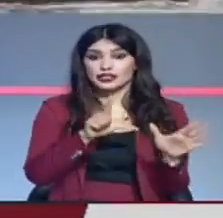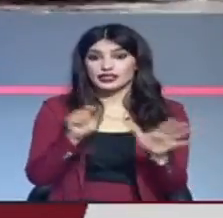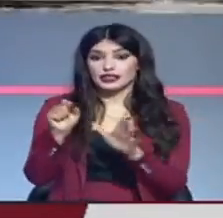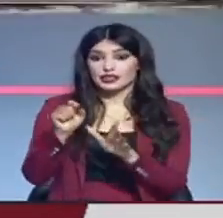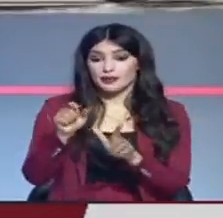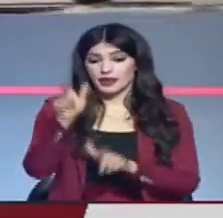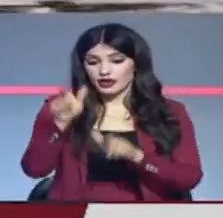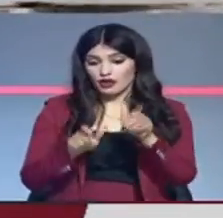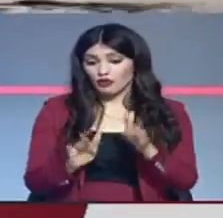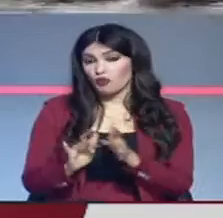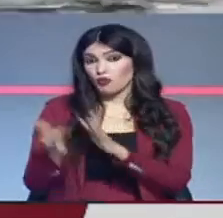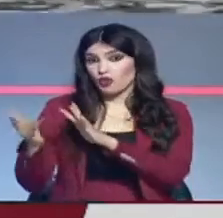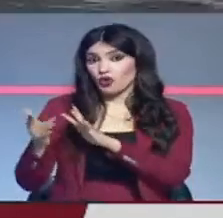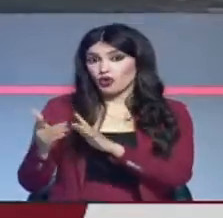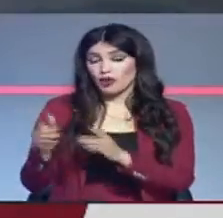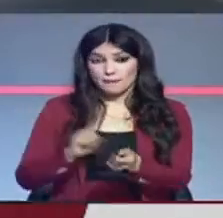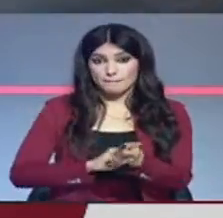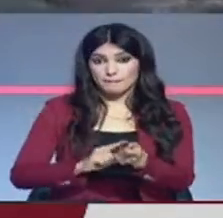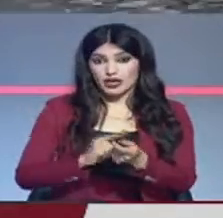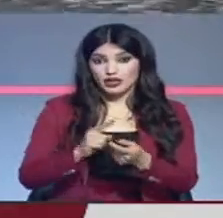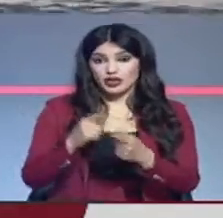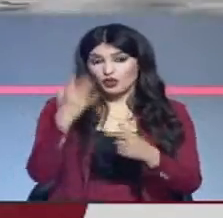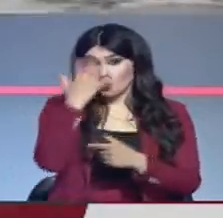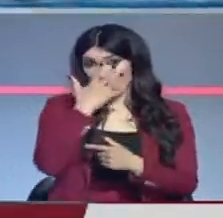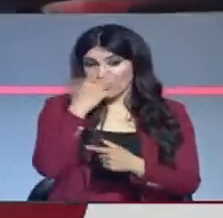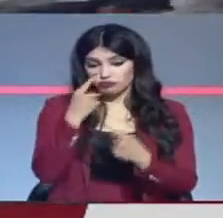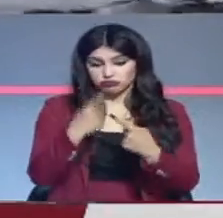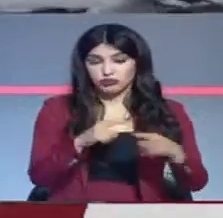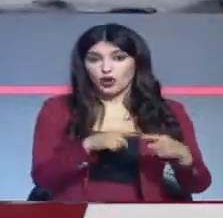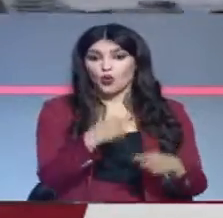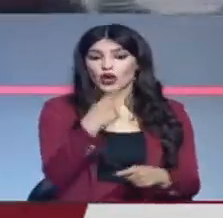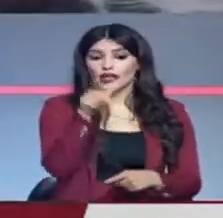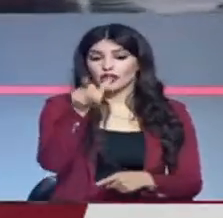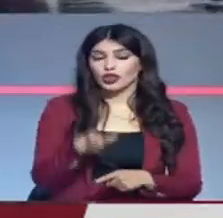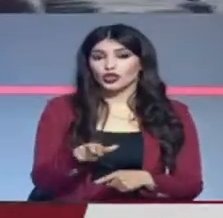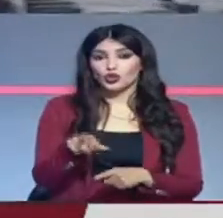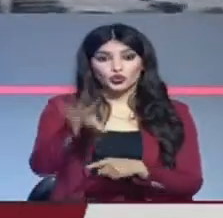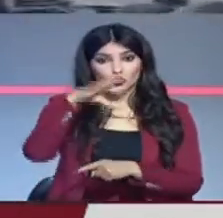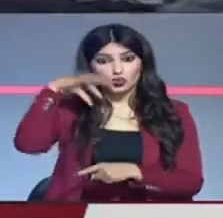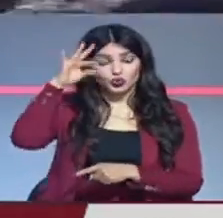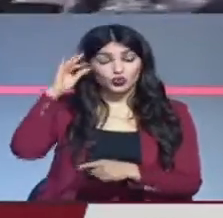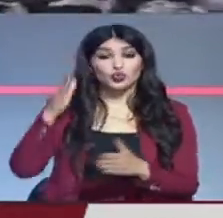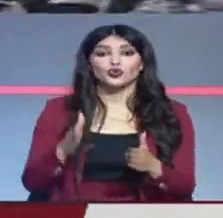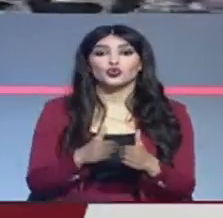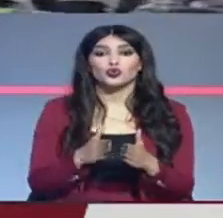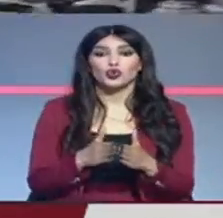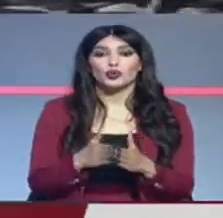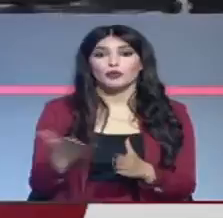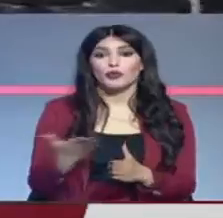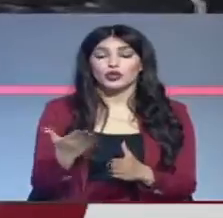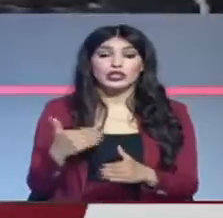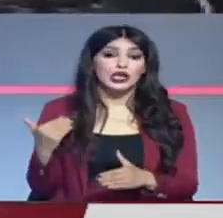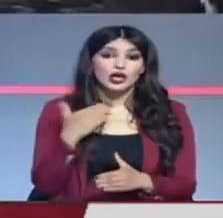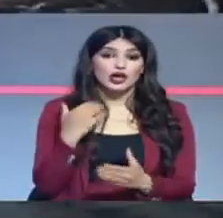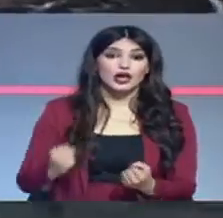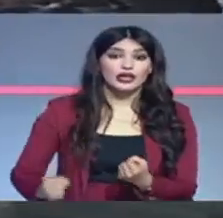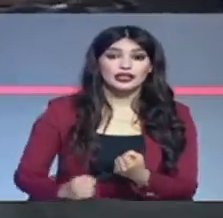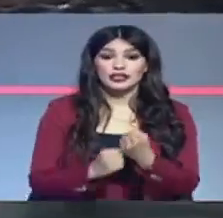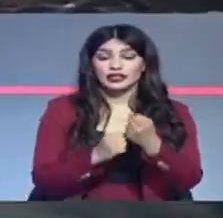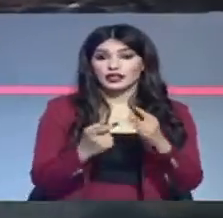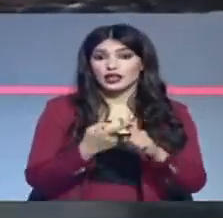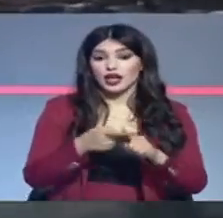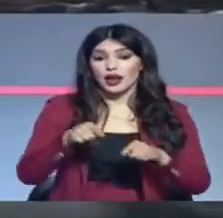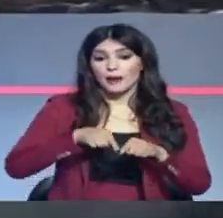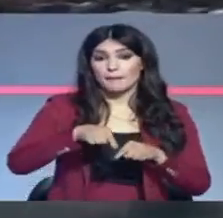غير النظامي من جنسيات افريقيه مختلفه بينهم تونسي كانوا يطلبون المساعده بالموقع شمال منطقه العطاء على